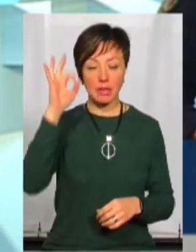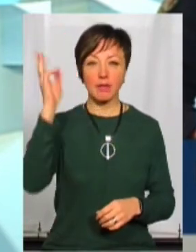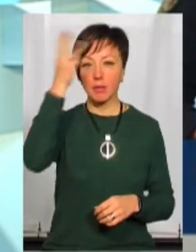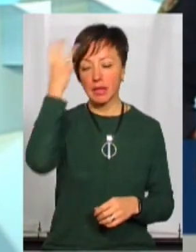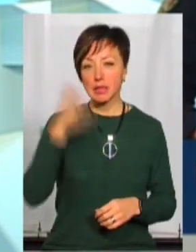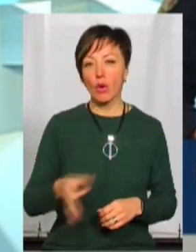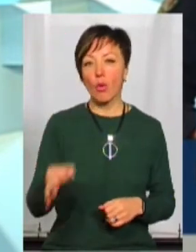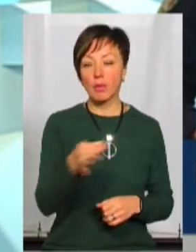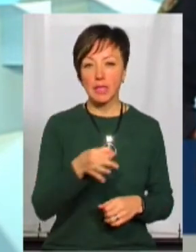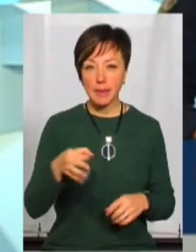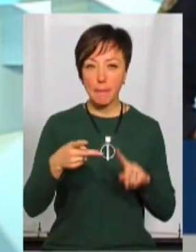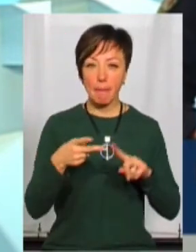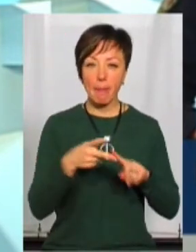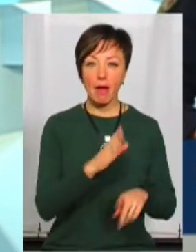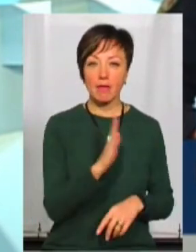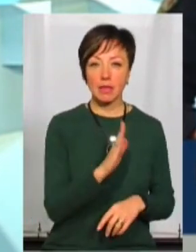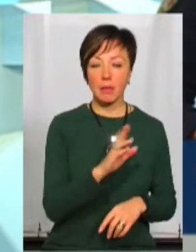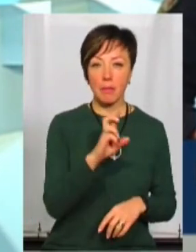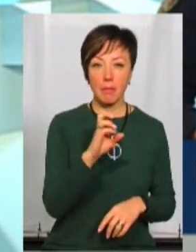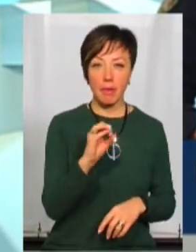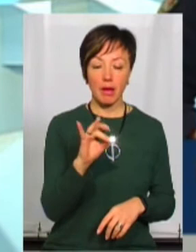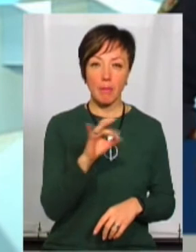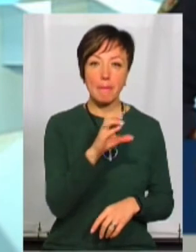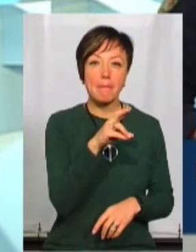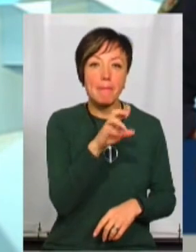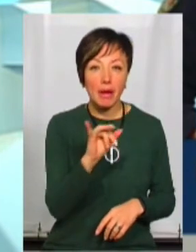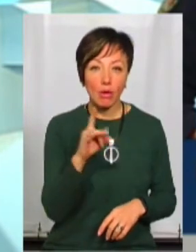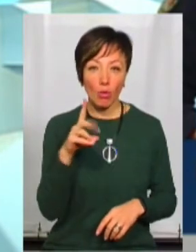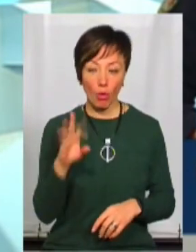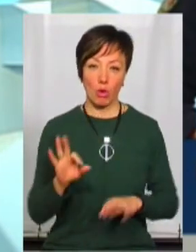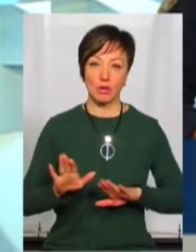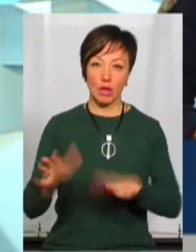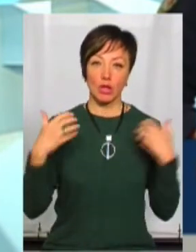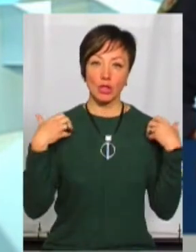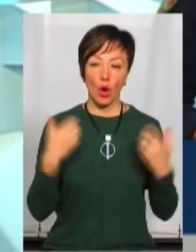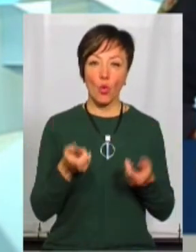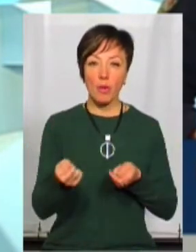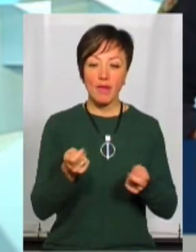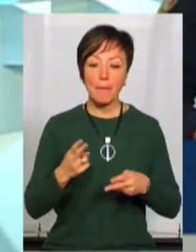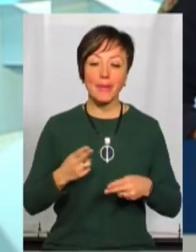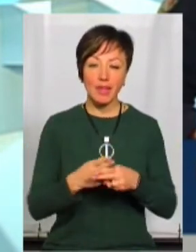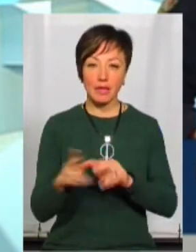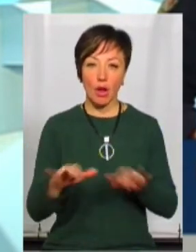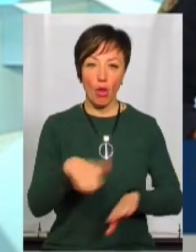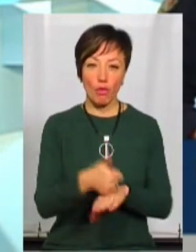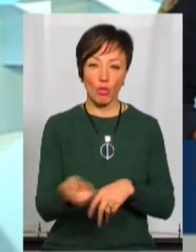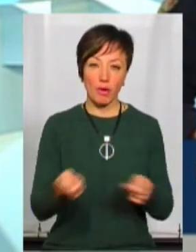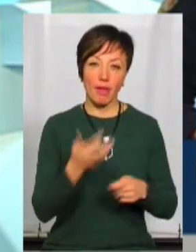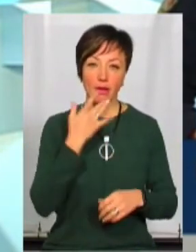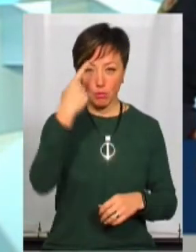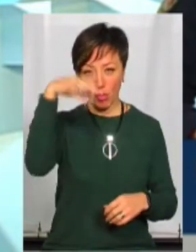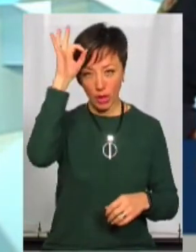у Хмельницькій області, та Вадимом Берко, заступником начальника управління превентивної діяльності Головного